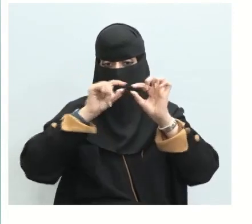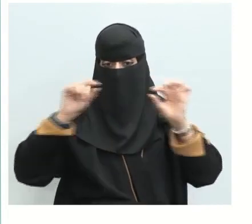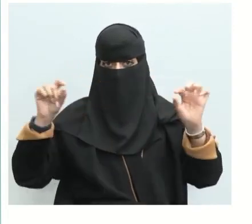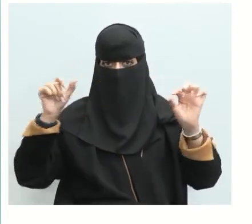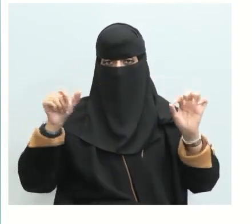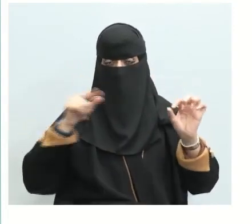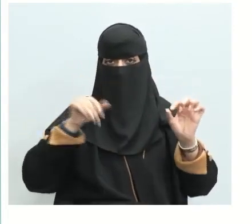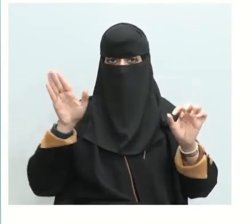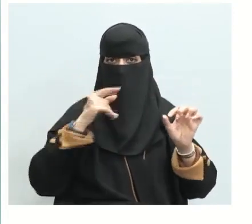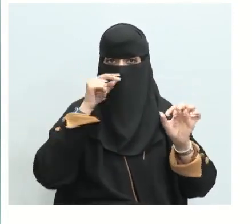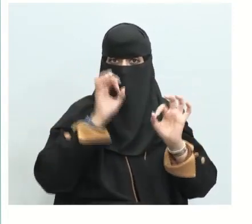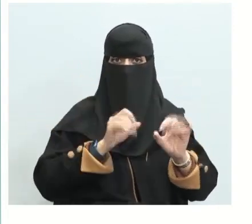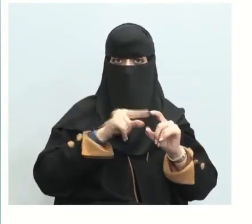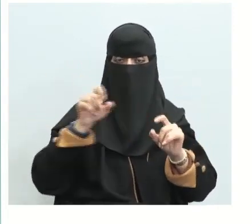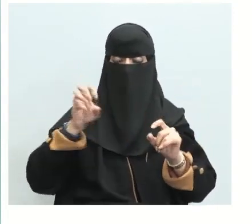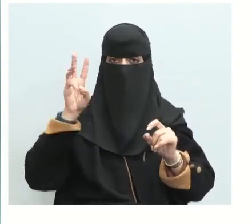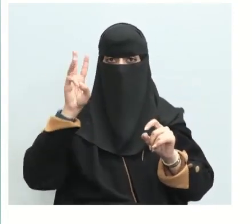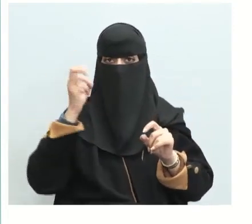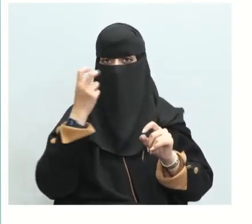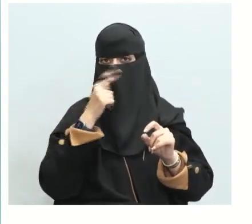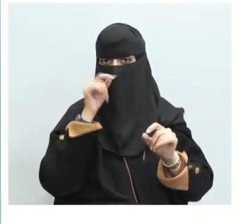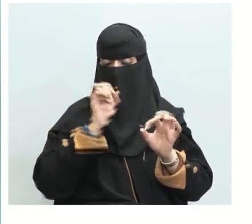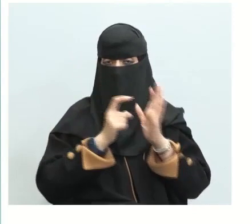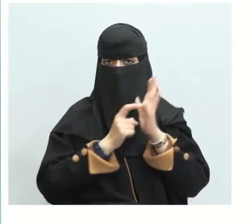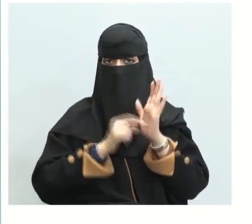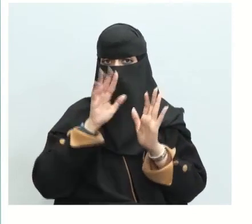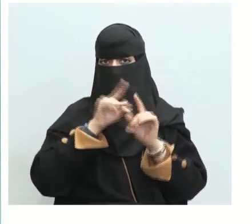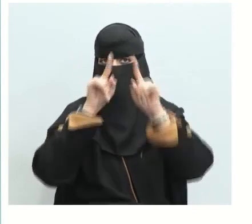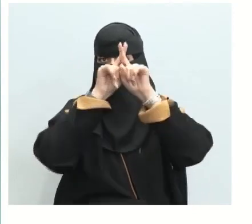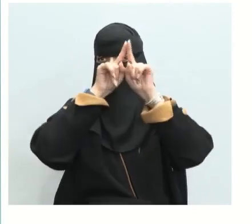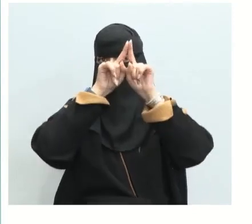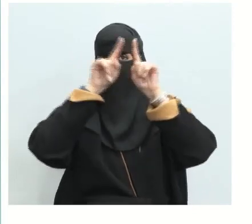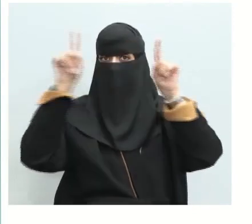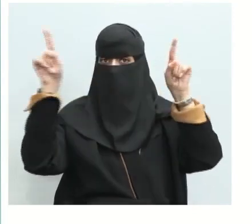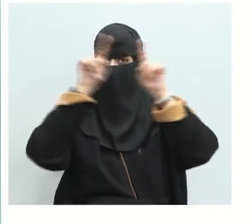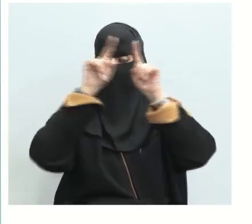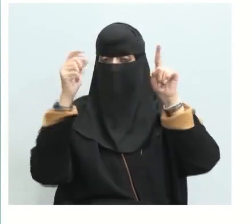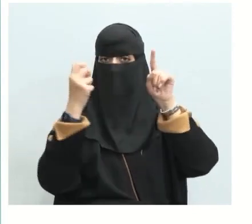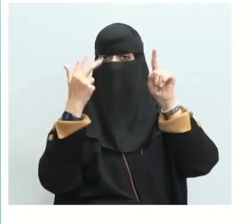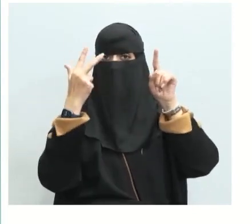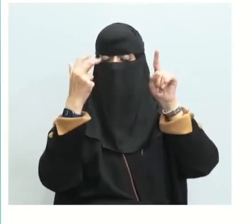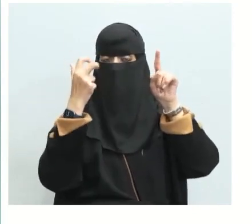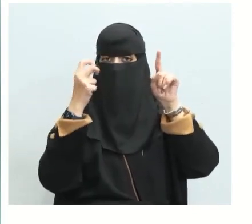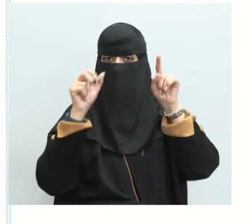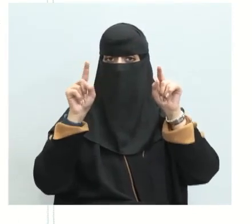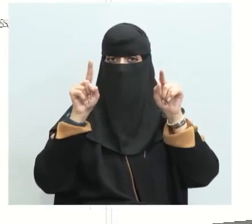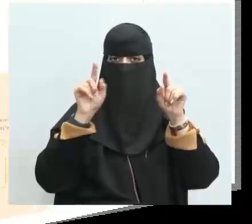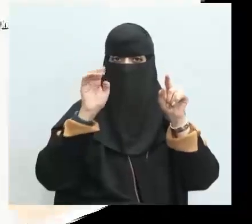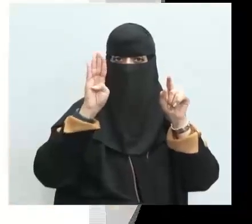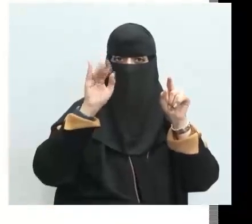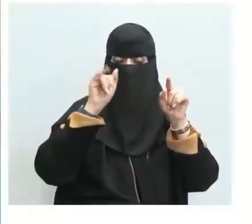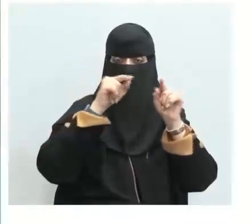الشاشة 800 بكسل، قم بتنفيذ الشرط أو قم بتنفيذ تغيير العرض والطول.